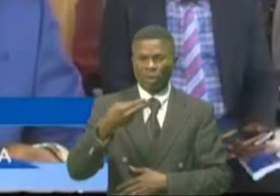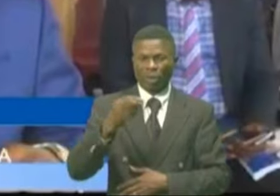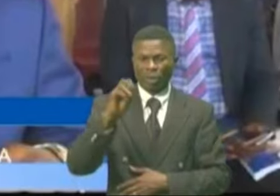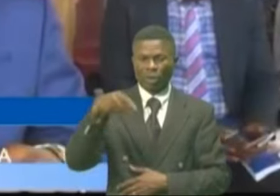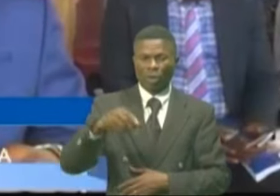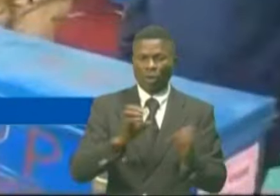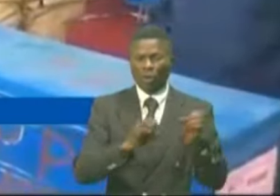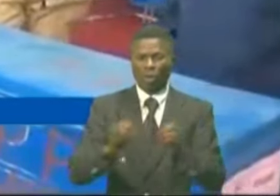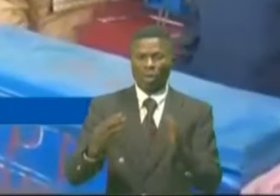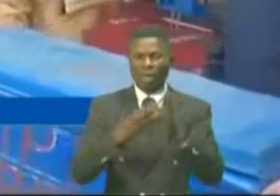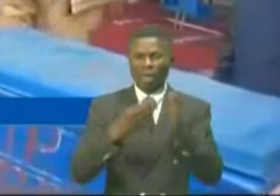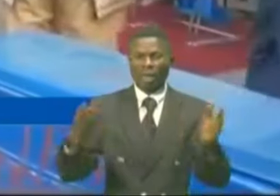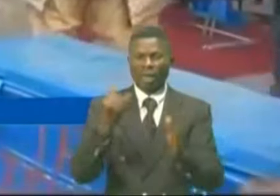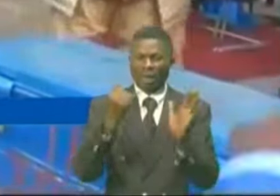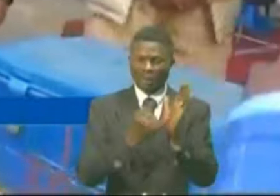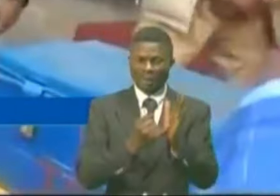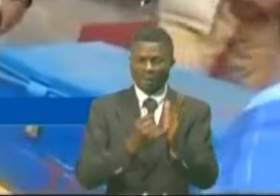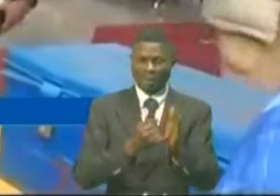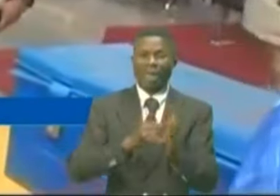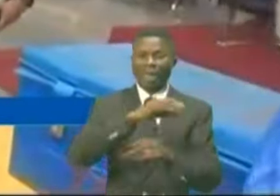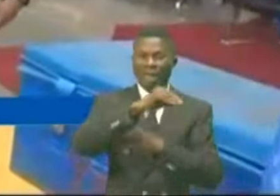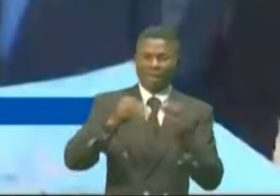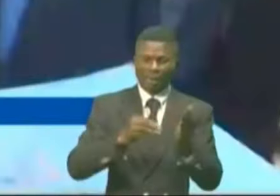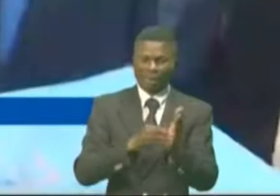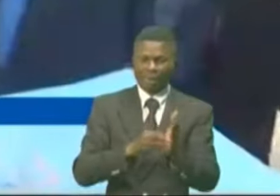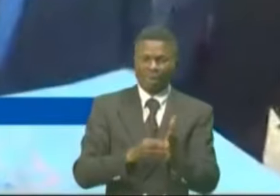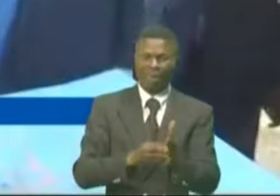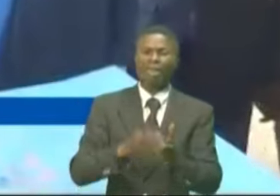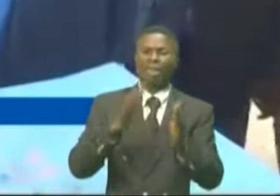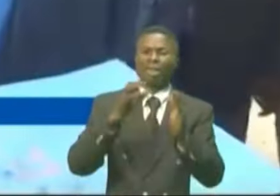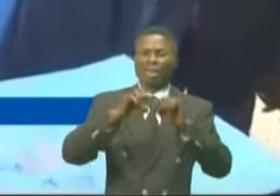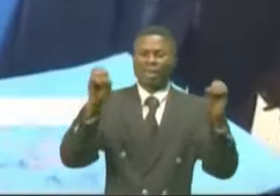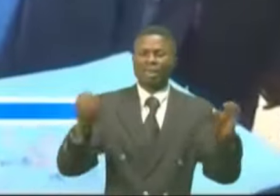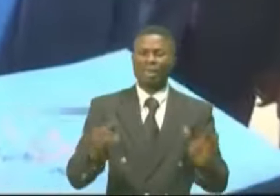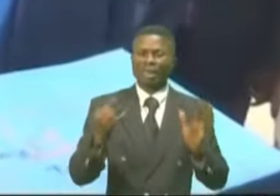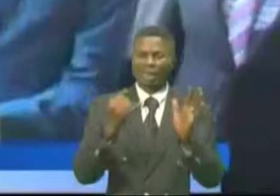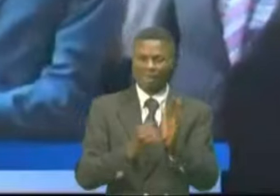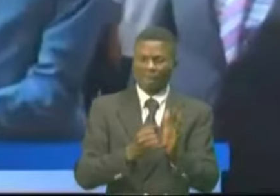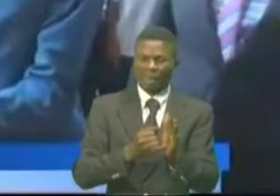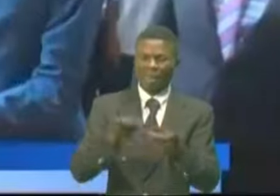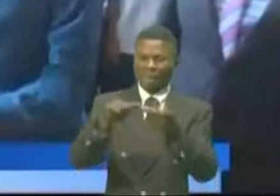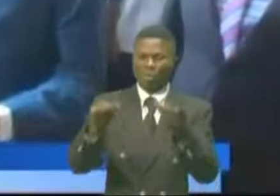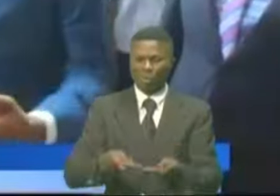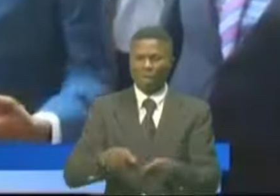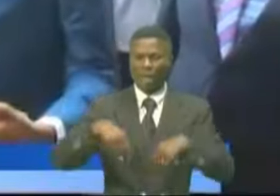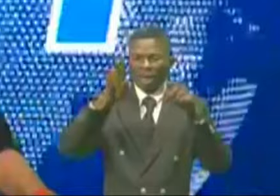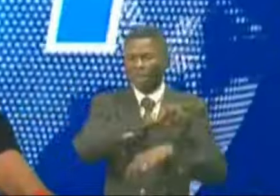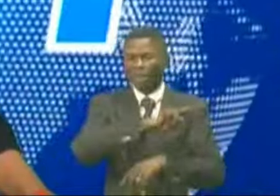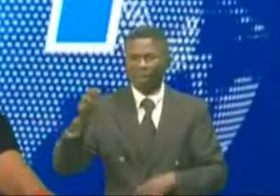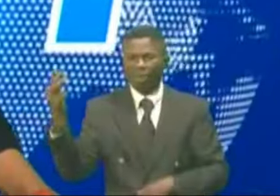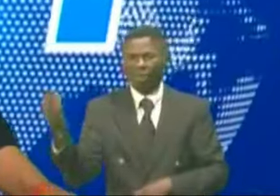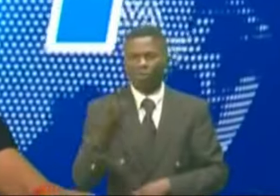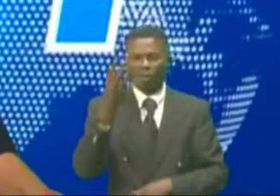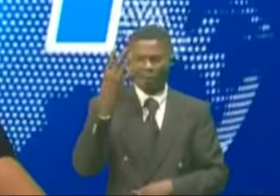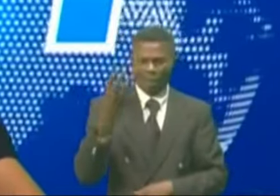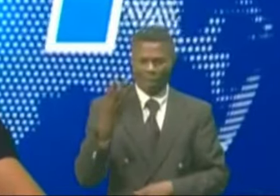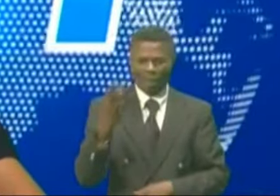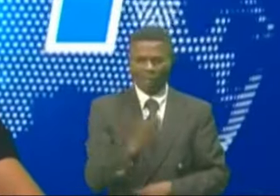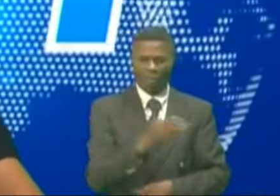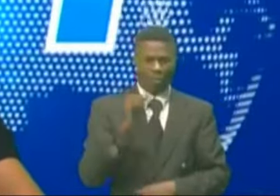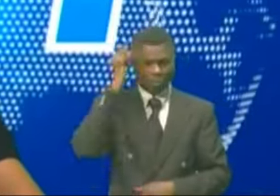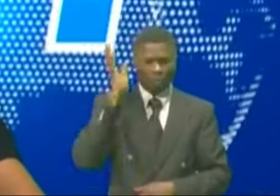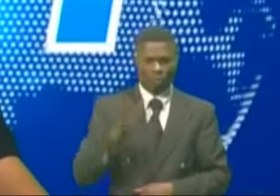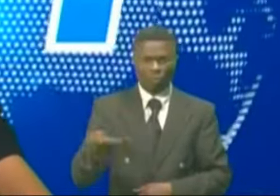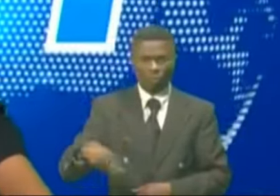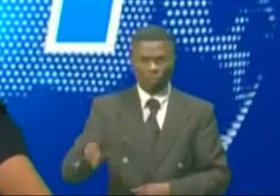année 46 centres et 55 pôles urbains pour l'ENAFEP édition 2024. Le gouverneur